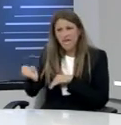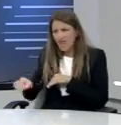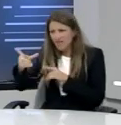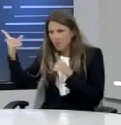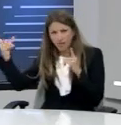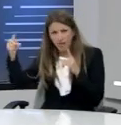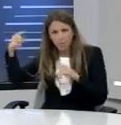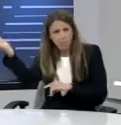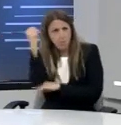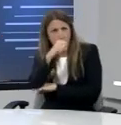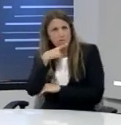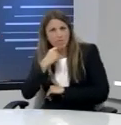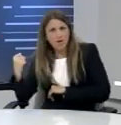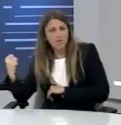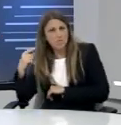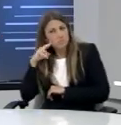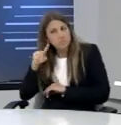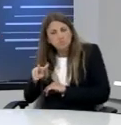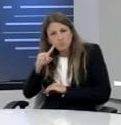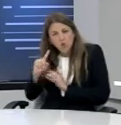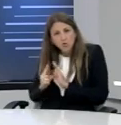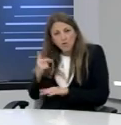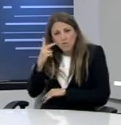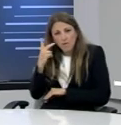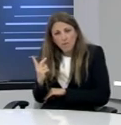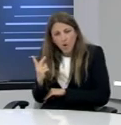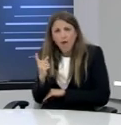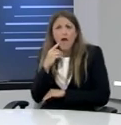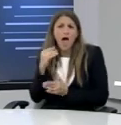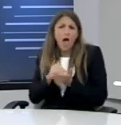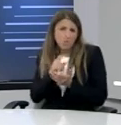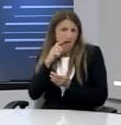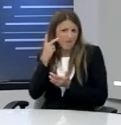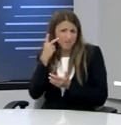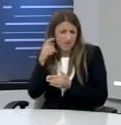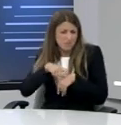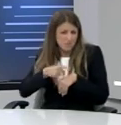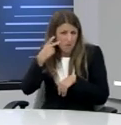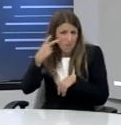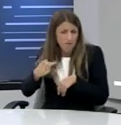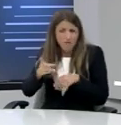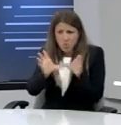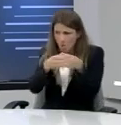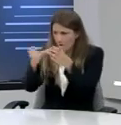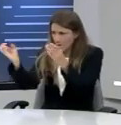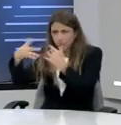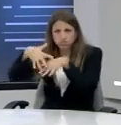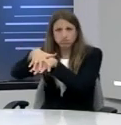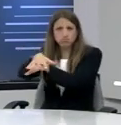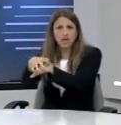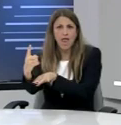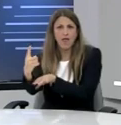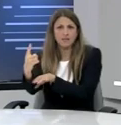είναι, αντιπρόεδροι είναι, υπουργοί πρωτοκλασάτοι είναι. Αλλά διότι αυτά που λέτε είναι